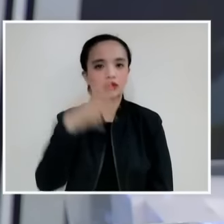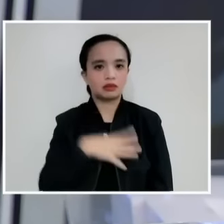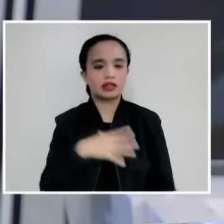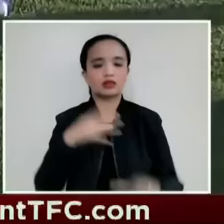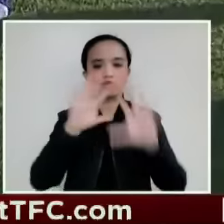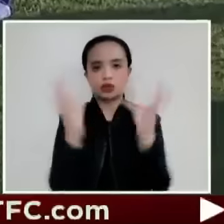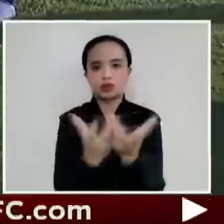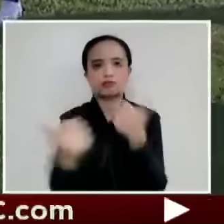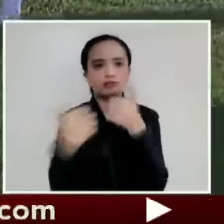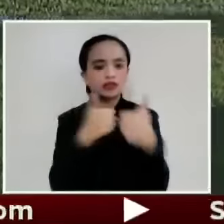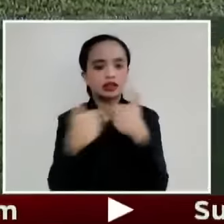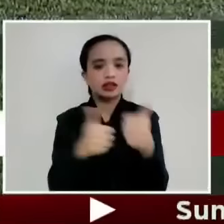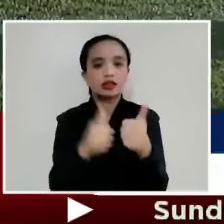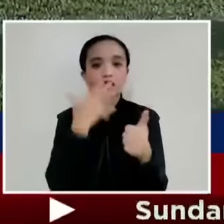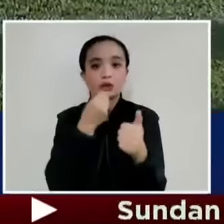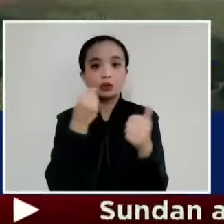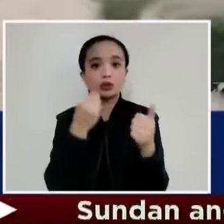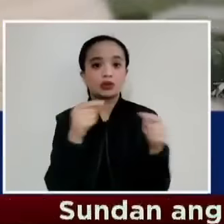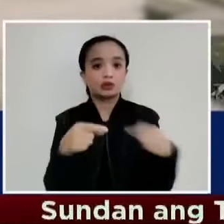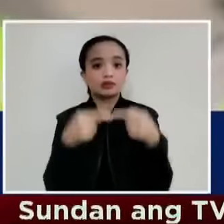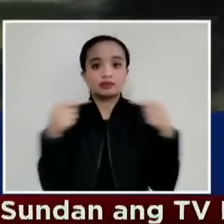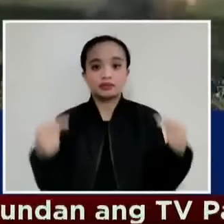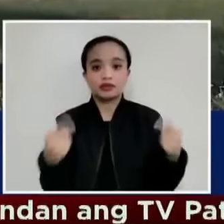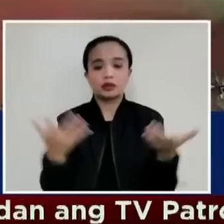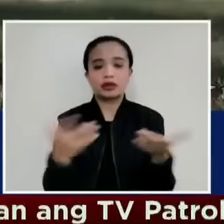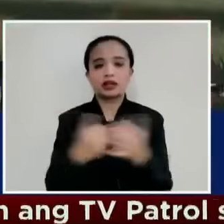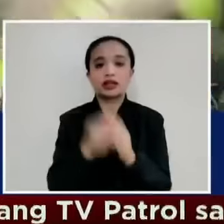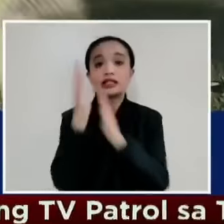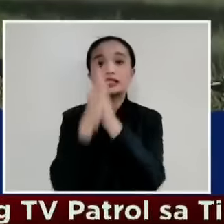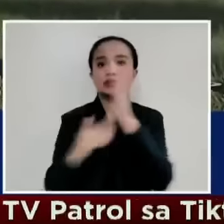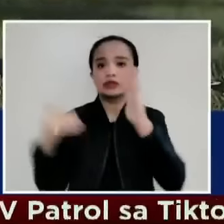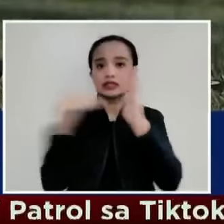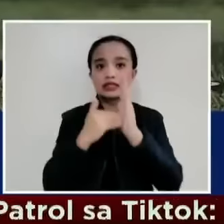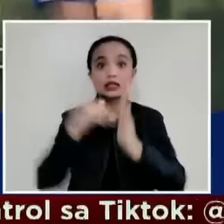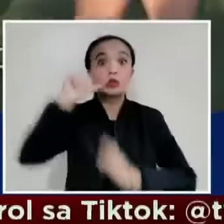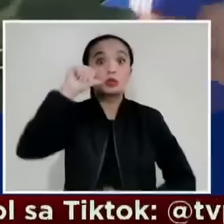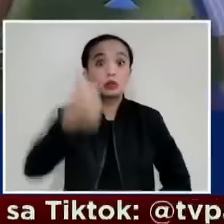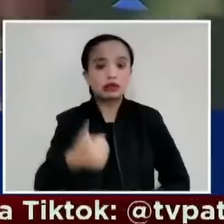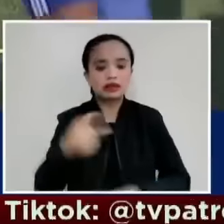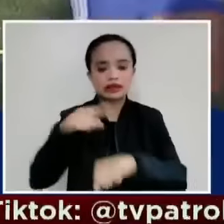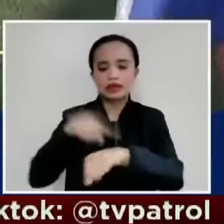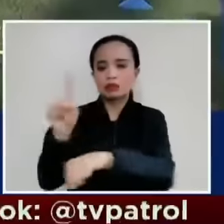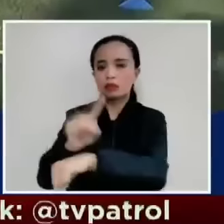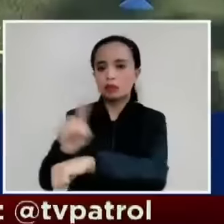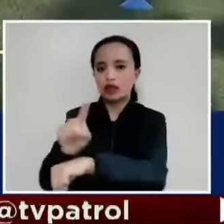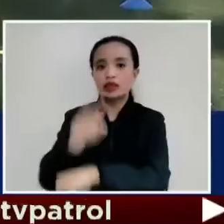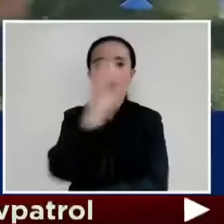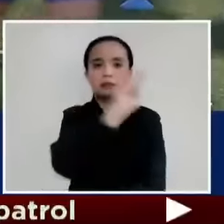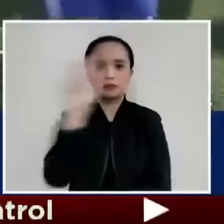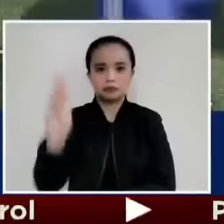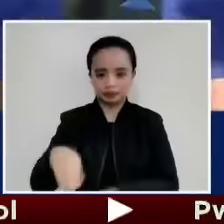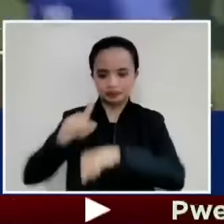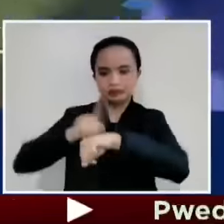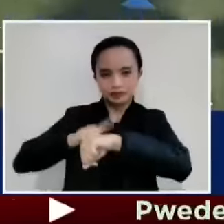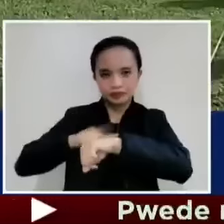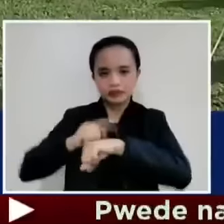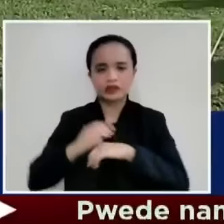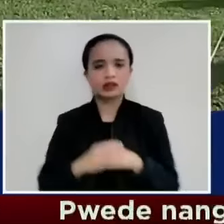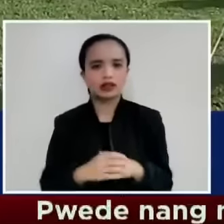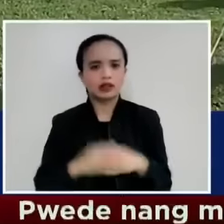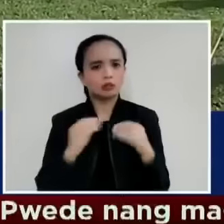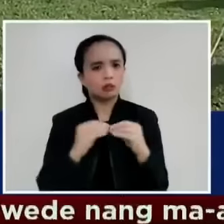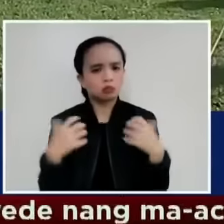Makakaharap nila ang host na New Zealand sa Wellington, New Zealand, bukas alauna ng hapon Manila time. Mas malakas at